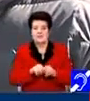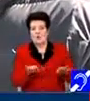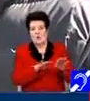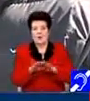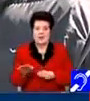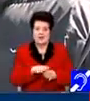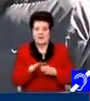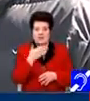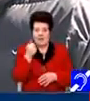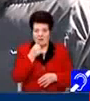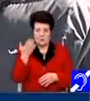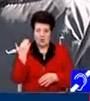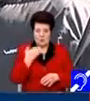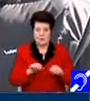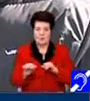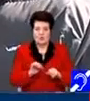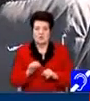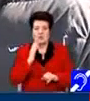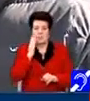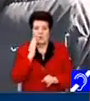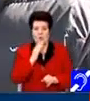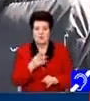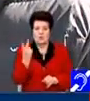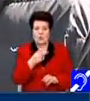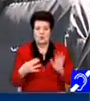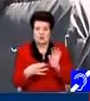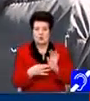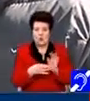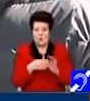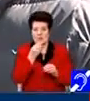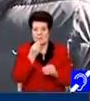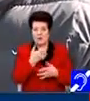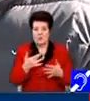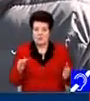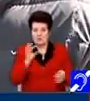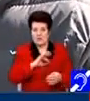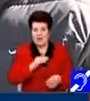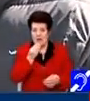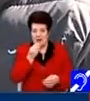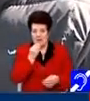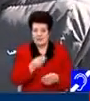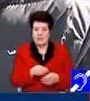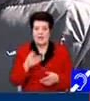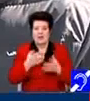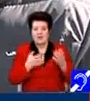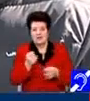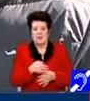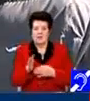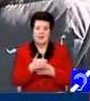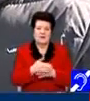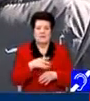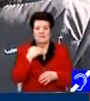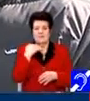comparative realizate anul trecut de către autoritățile de la București, din 29 de produse alimentare din categoriile lactate, carne, pește și